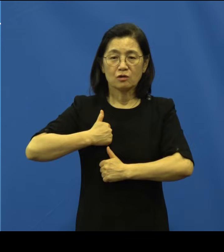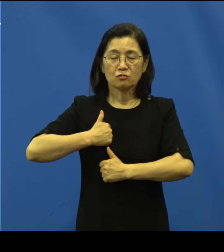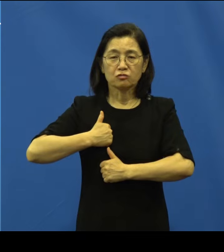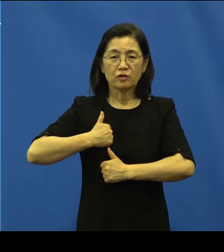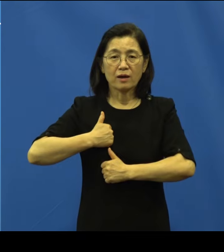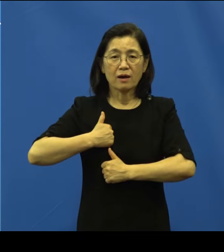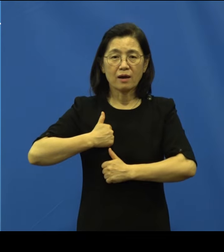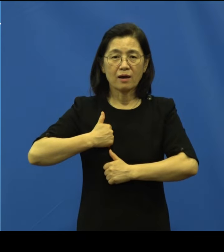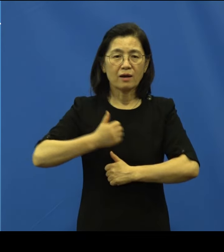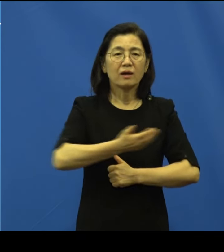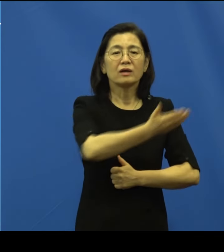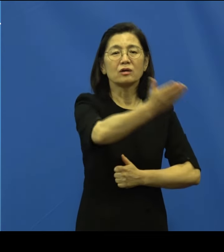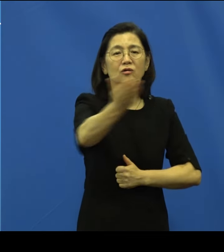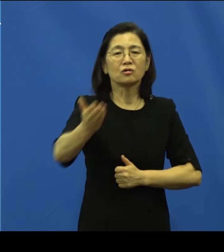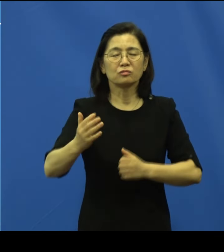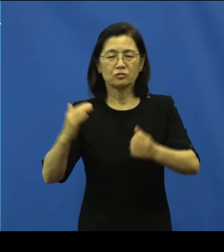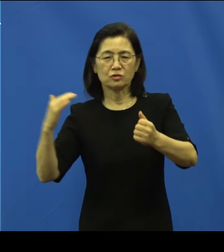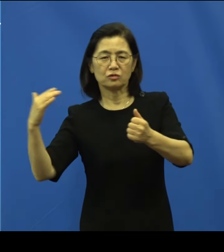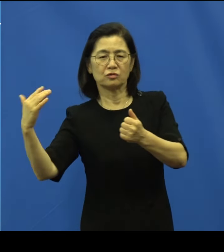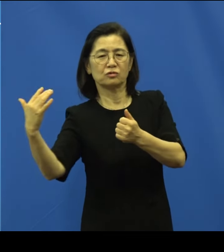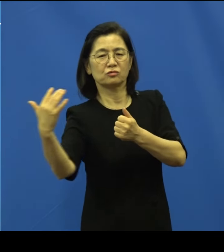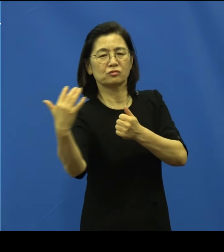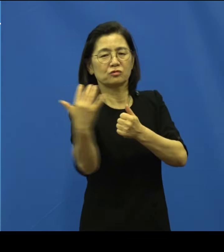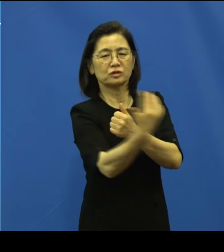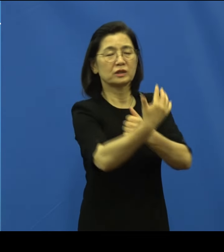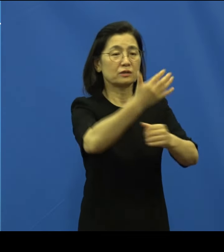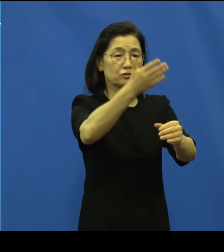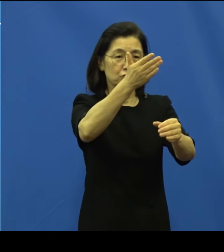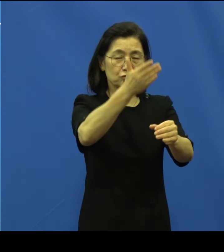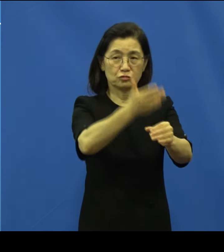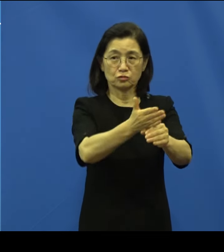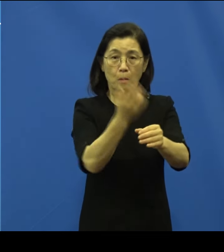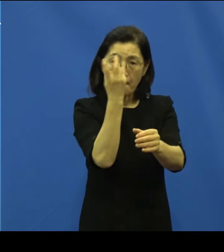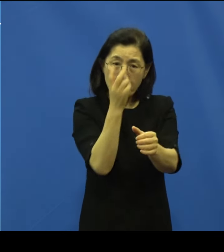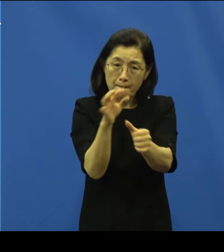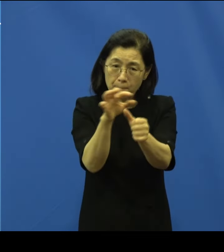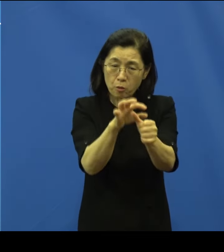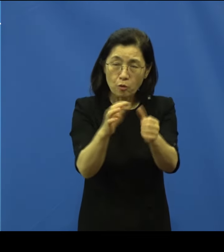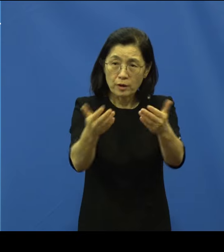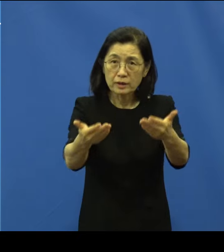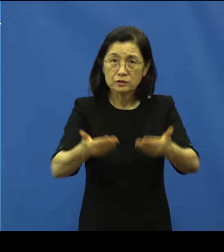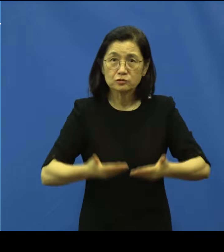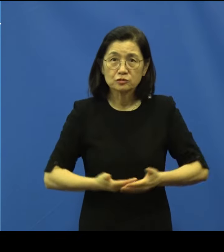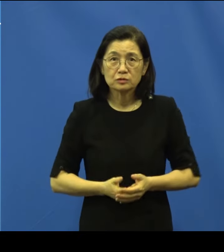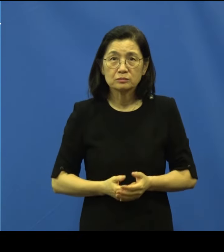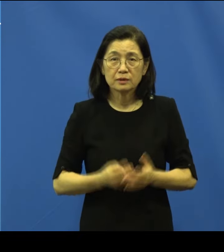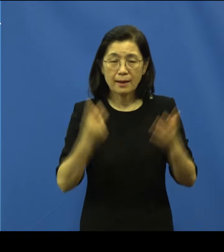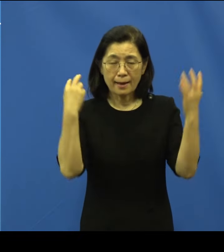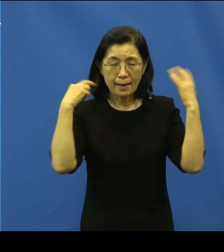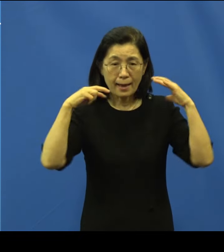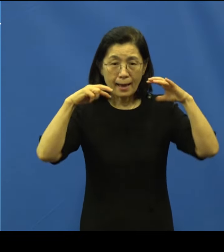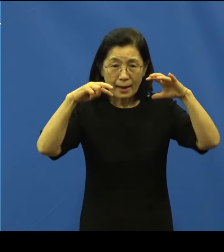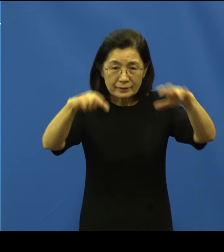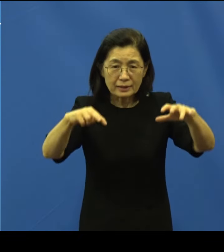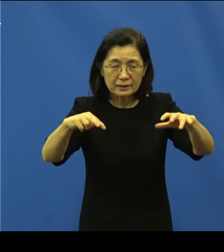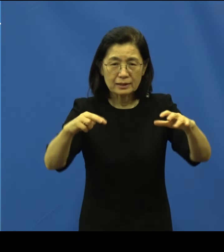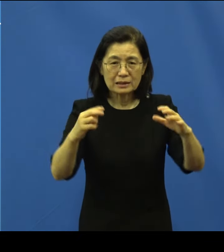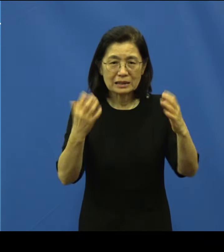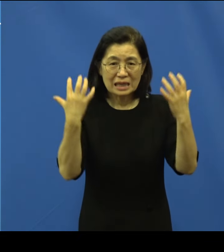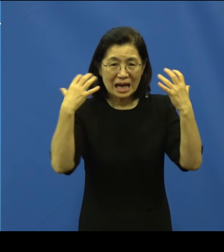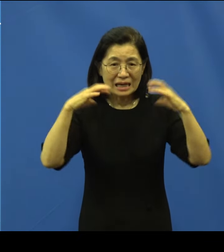하나님의 자녀들을 친히 보호하십니다. 여러분, 다니엘이 사자굴 속에 들어갔는데 누군가 있었잖아요.